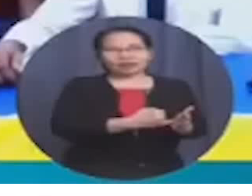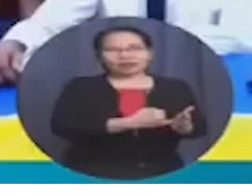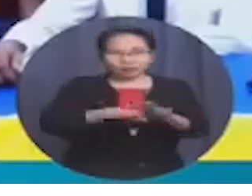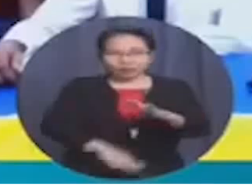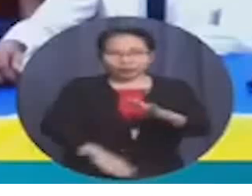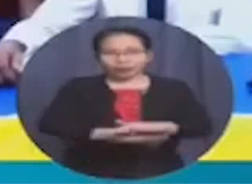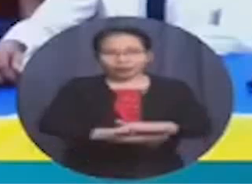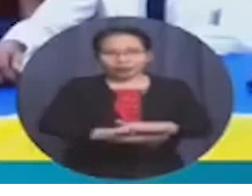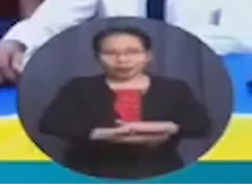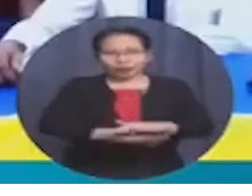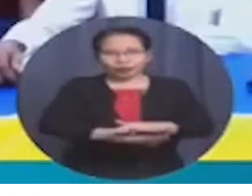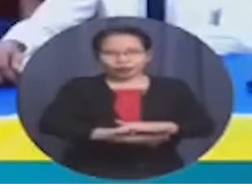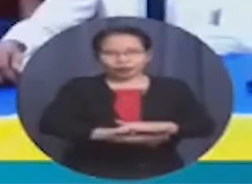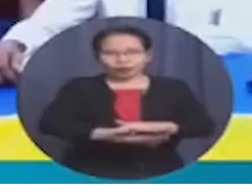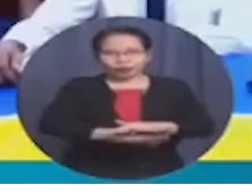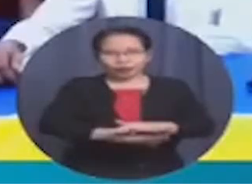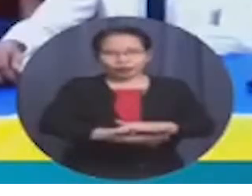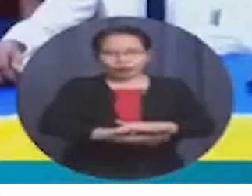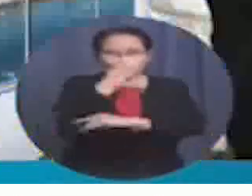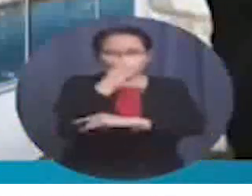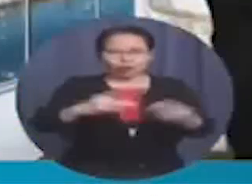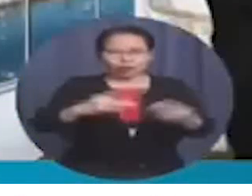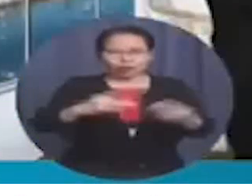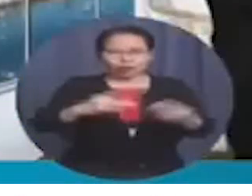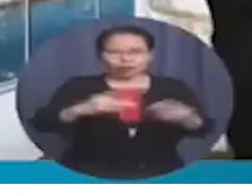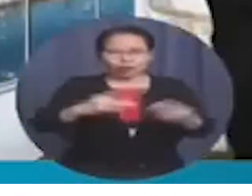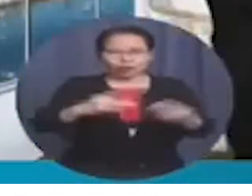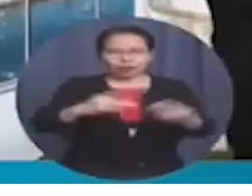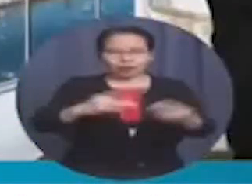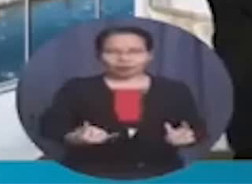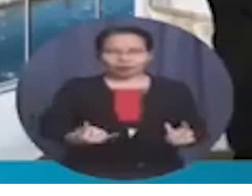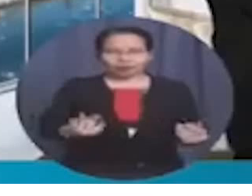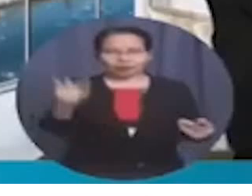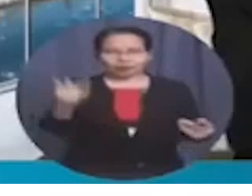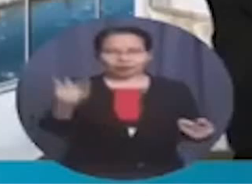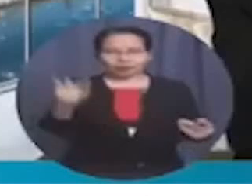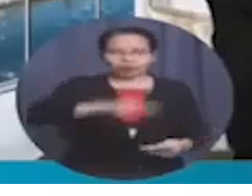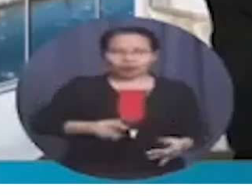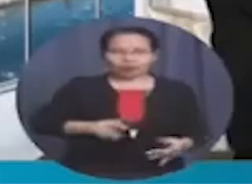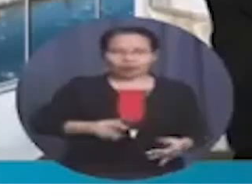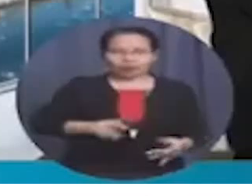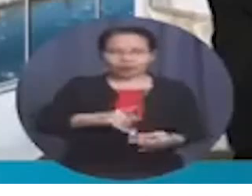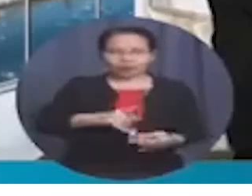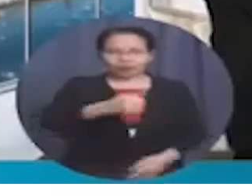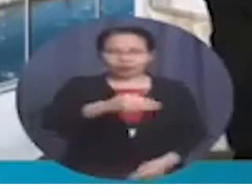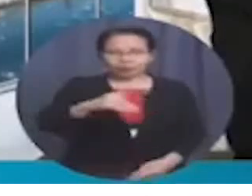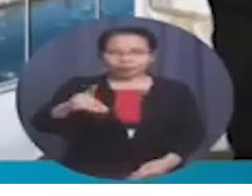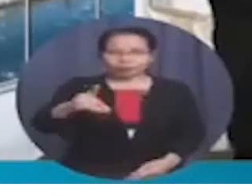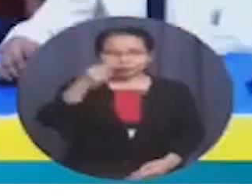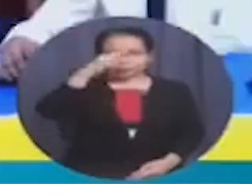Birthday yan ng Diyusang pagano ng Roma. Ng paganong